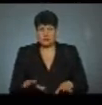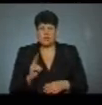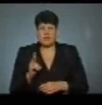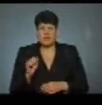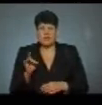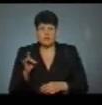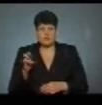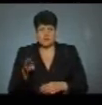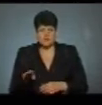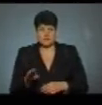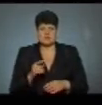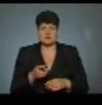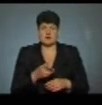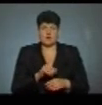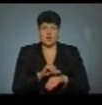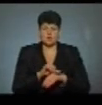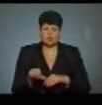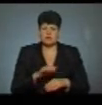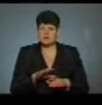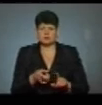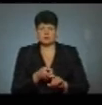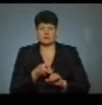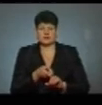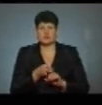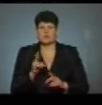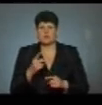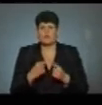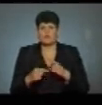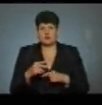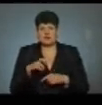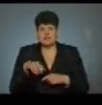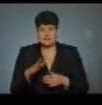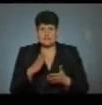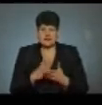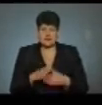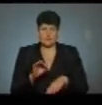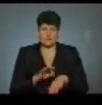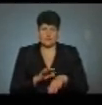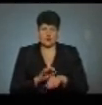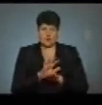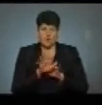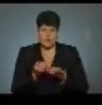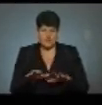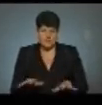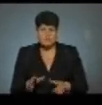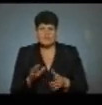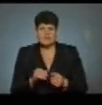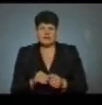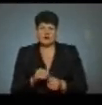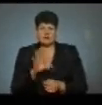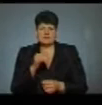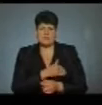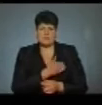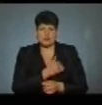за кордоном, та чи не контактували з особами, які повернулися з країн, де є хворі на коронавірус. Далі медики вимірюють усім